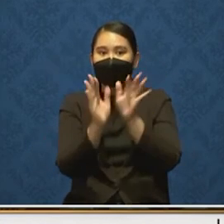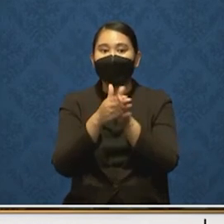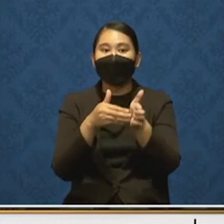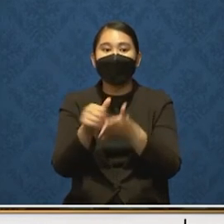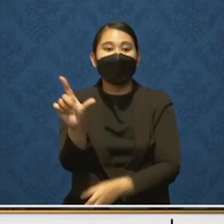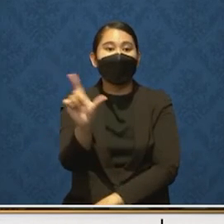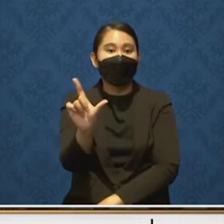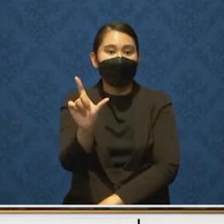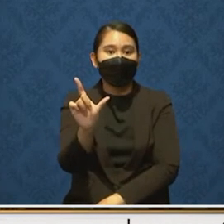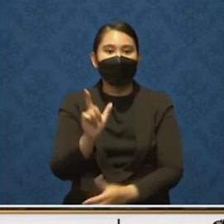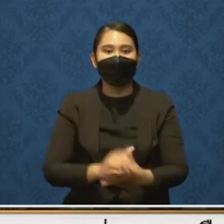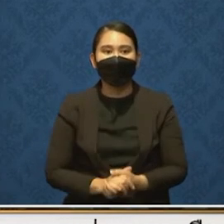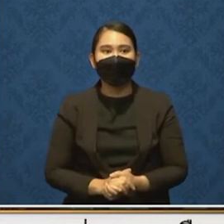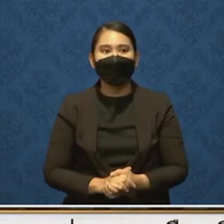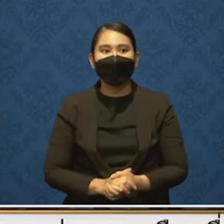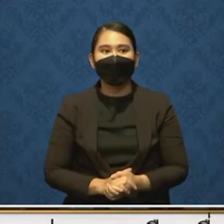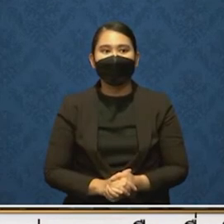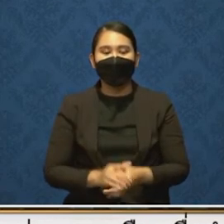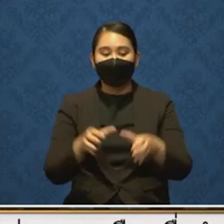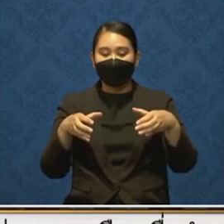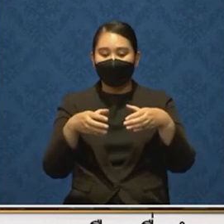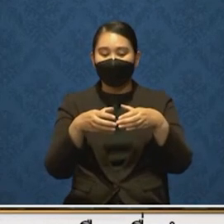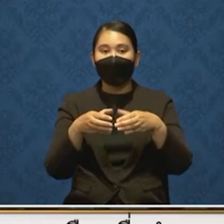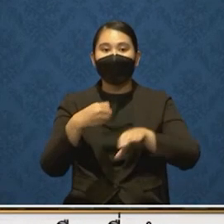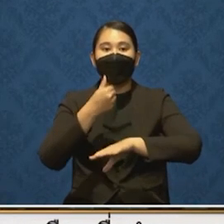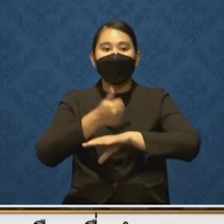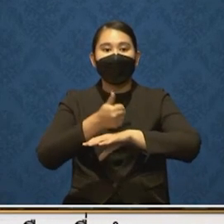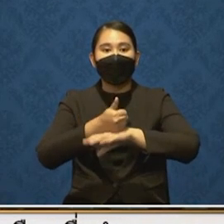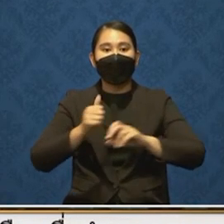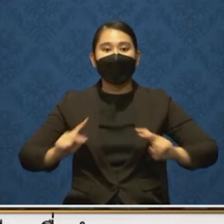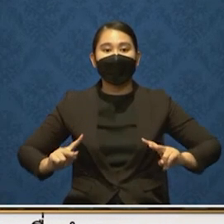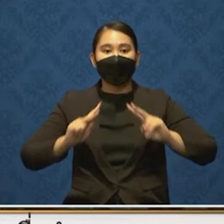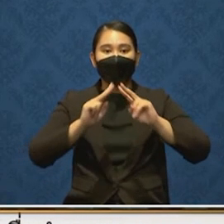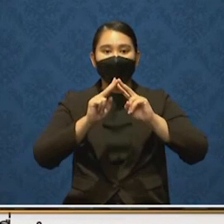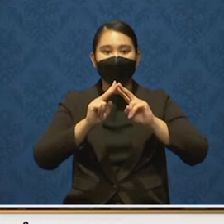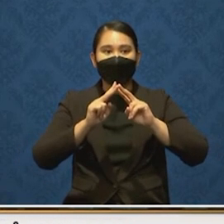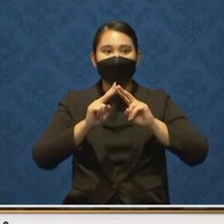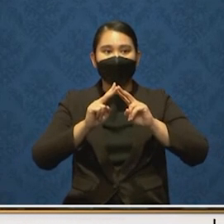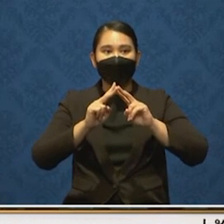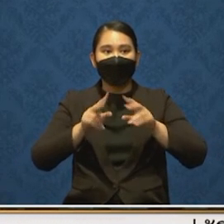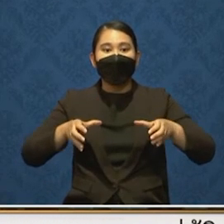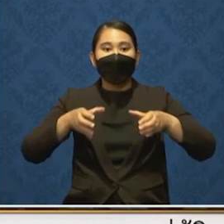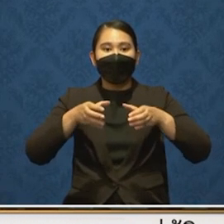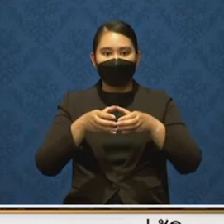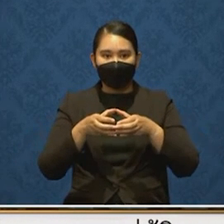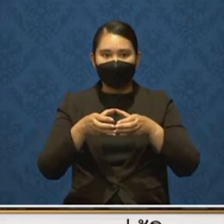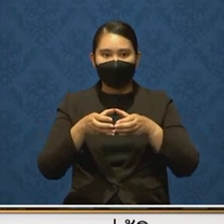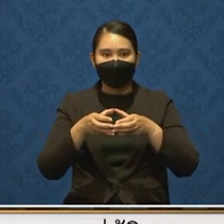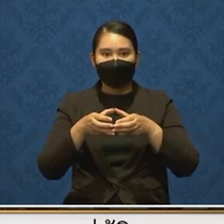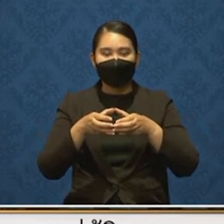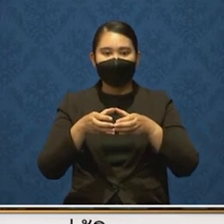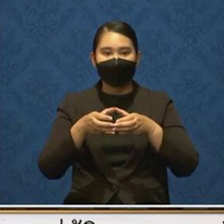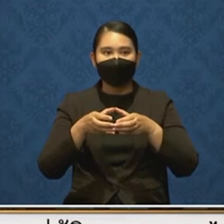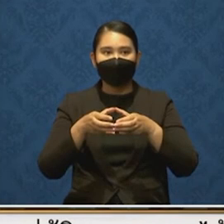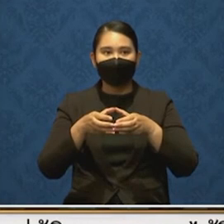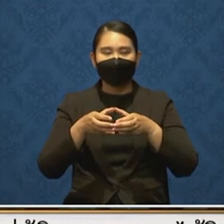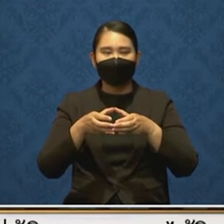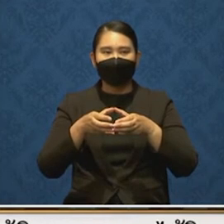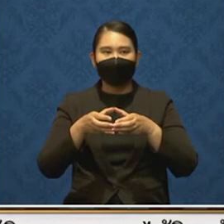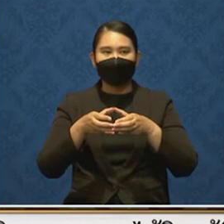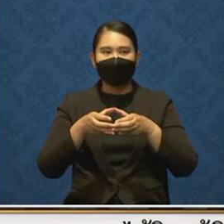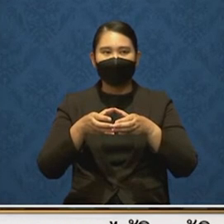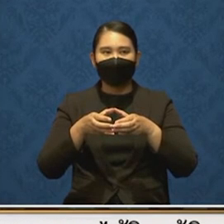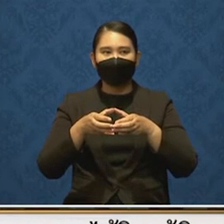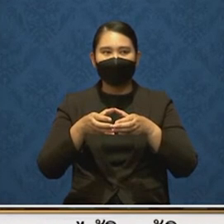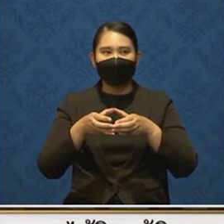อง ให้คณะรัมรุตีที่เบิดหารรฐกายแ่นดินอยู่ในวันก่อนวันประกาศ